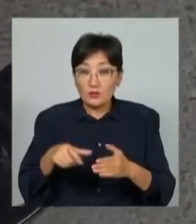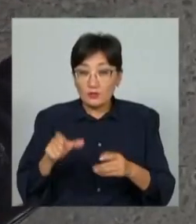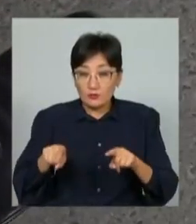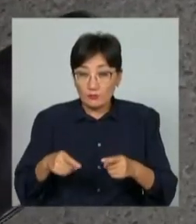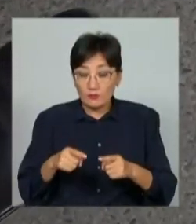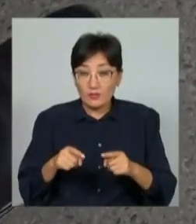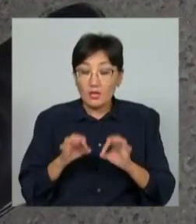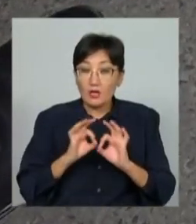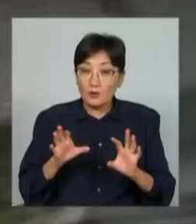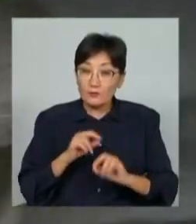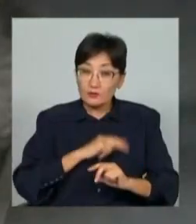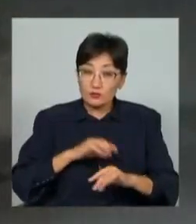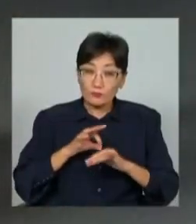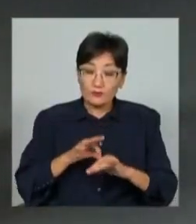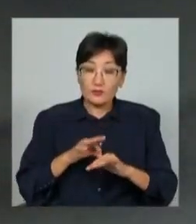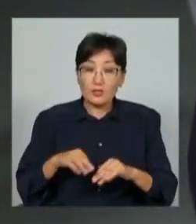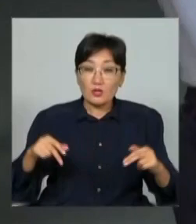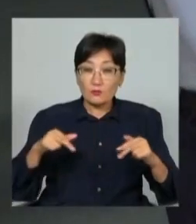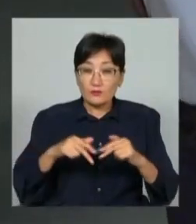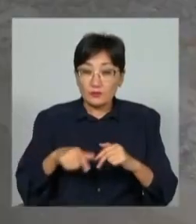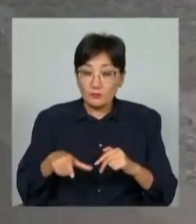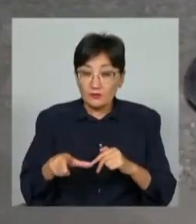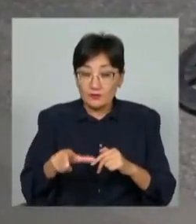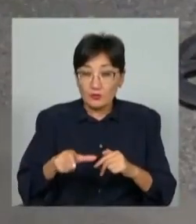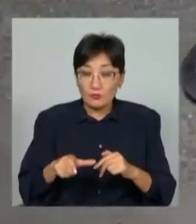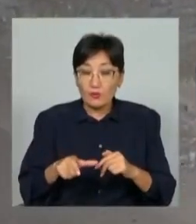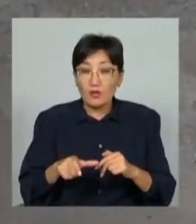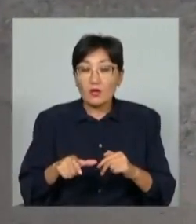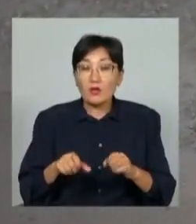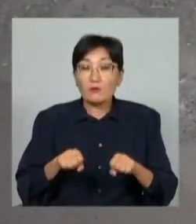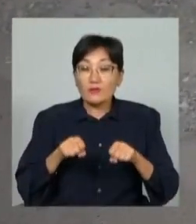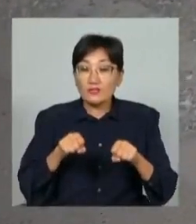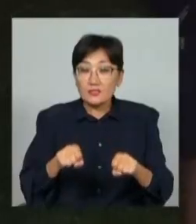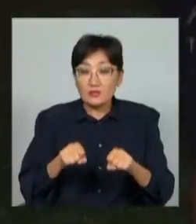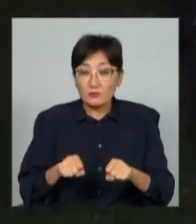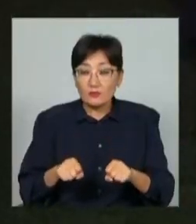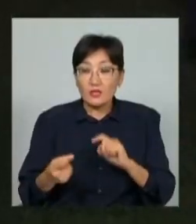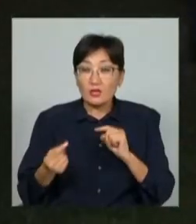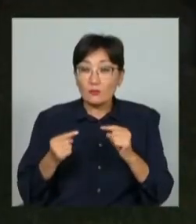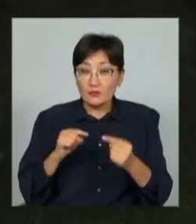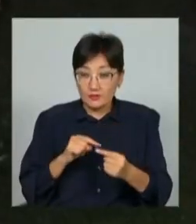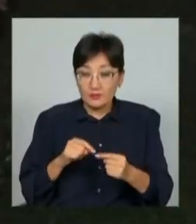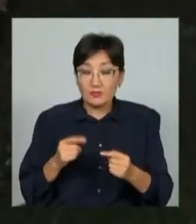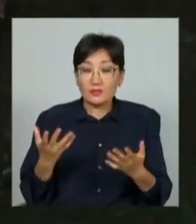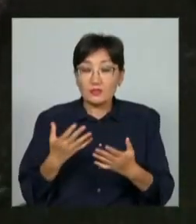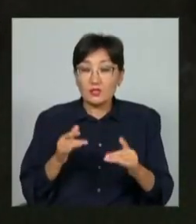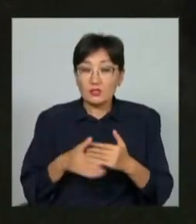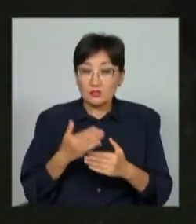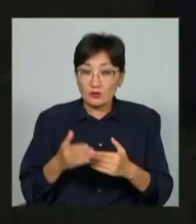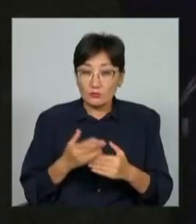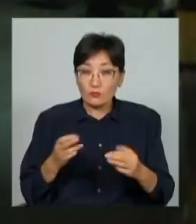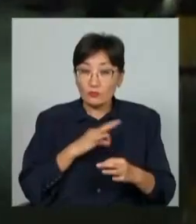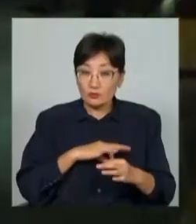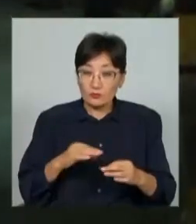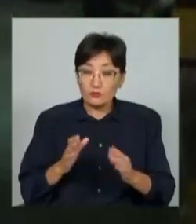ауызша ескерту жасаған. Одан бөлек жаяу серуендеушілер де жылжымалы құрылғы жүргізушілеріне наразылықтарын білдіріп, қандай да бір шара қолдануды